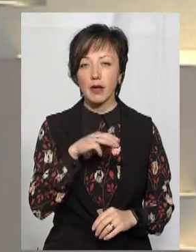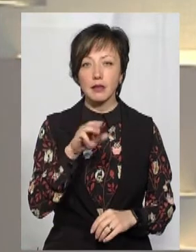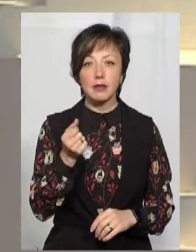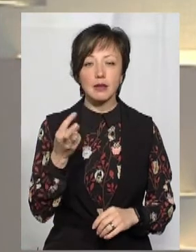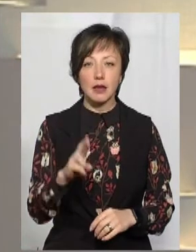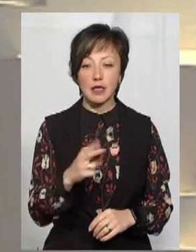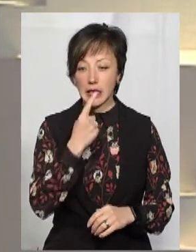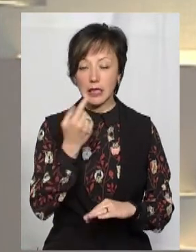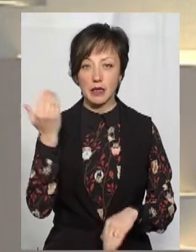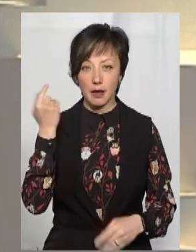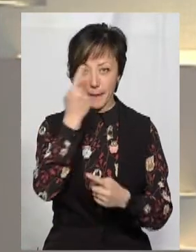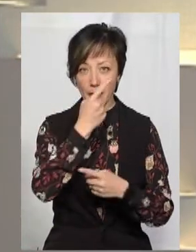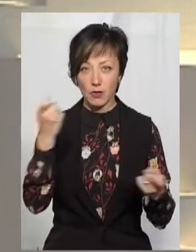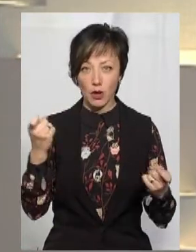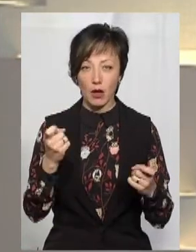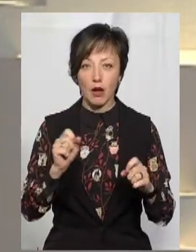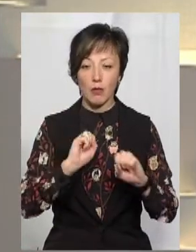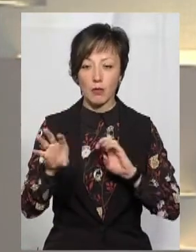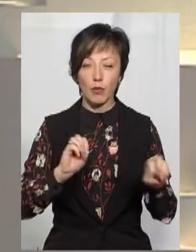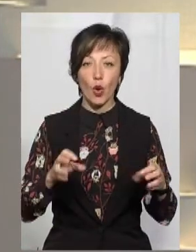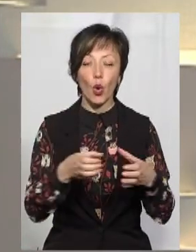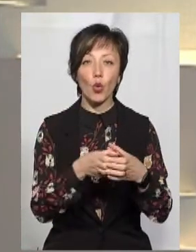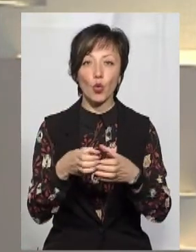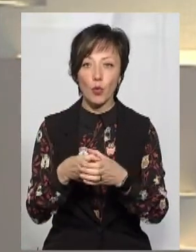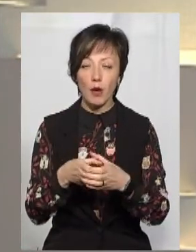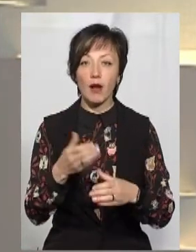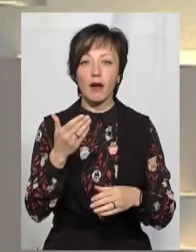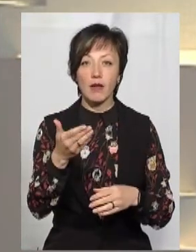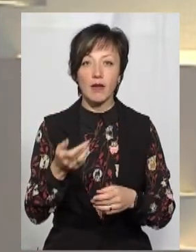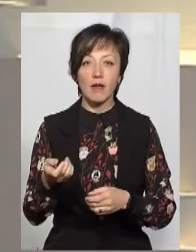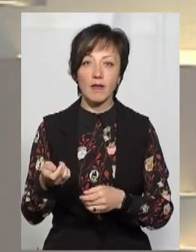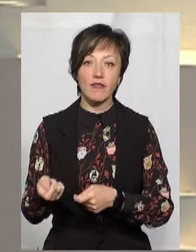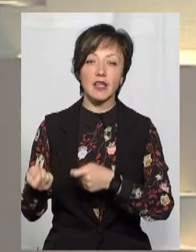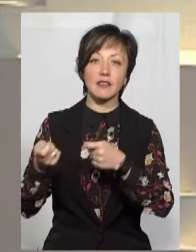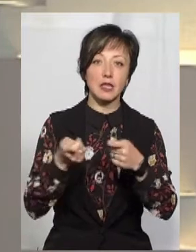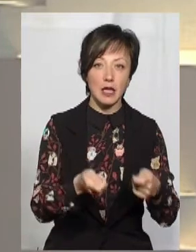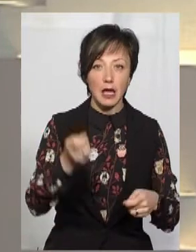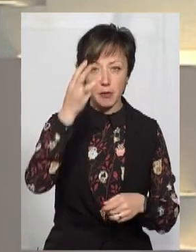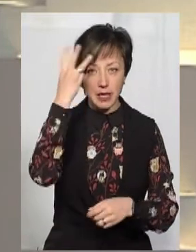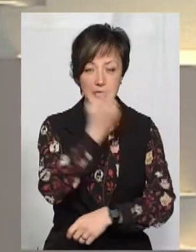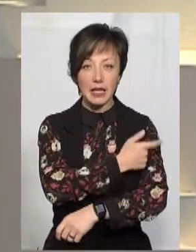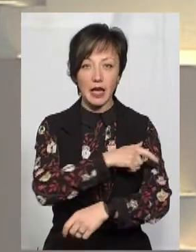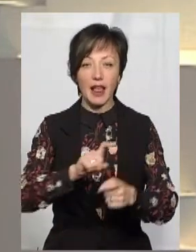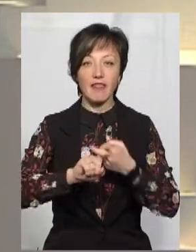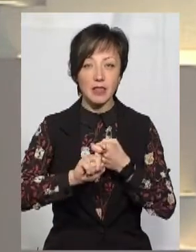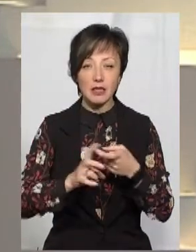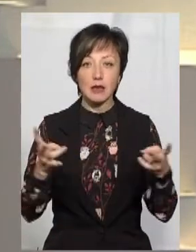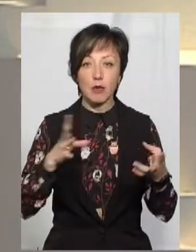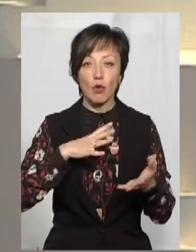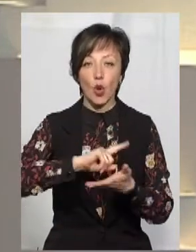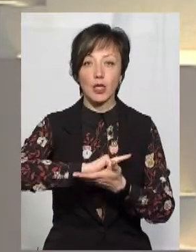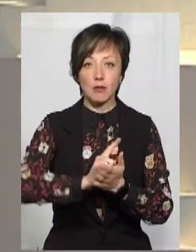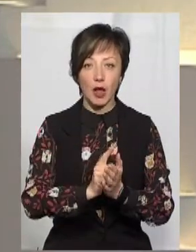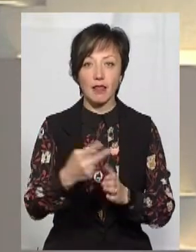одному з нещодавних повідомлень, от розісланих у групах, ви написали, відвезли у Хмельницьку інфекційну, бо потрібно було